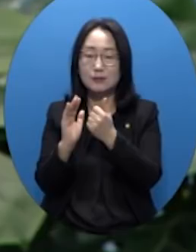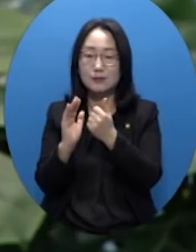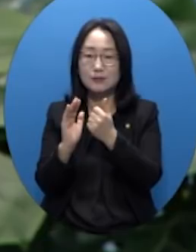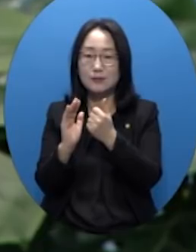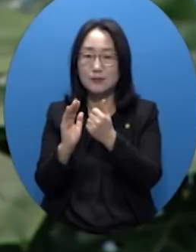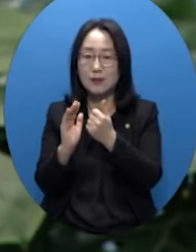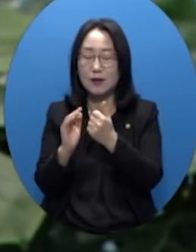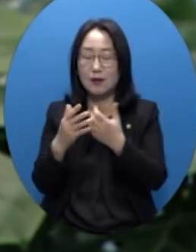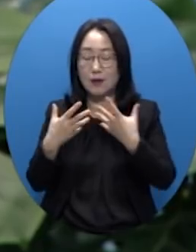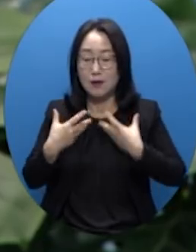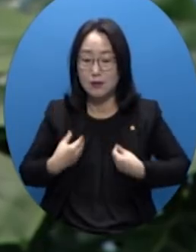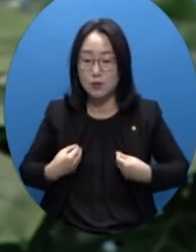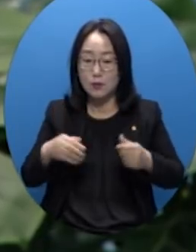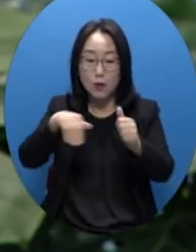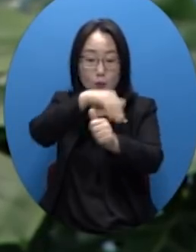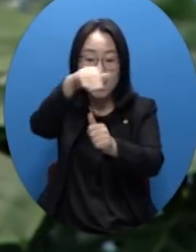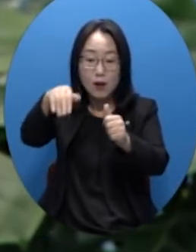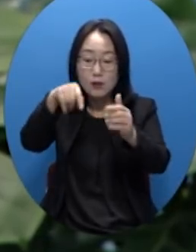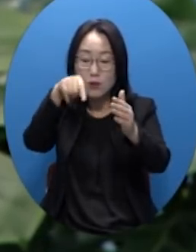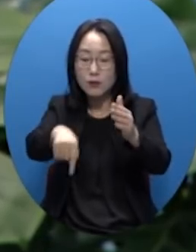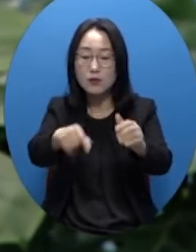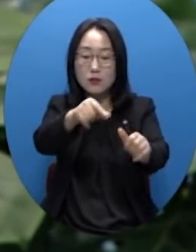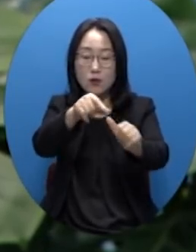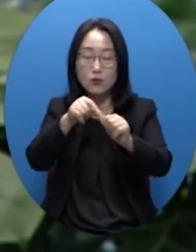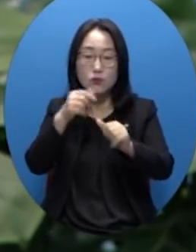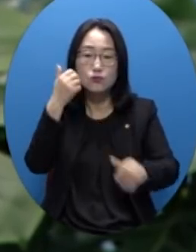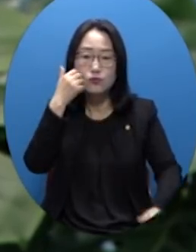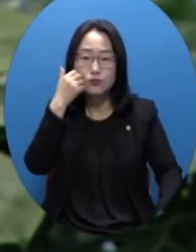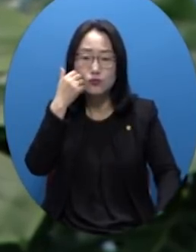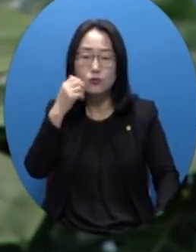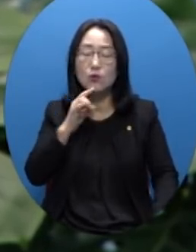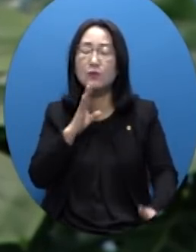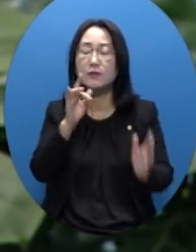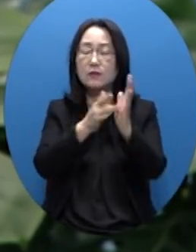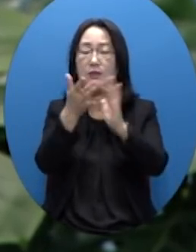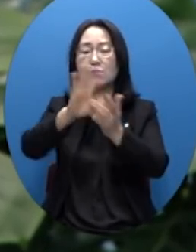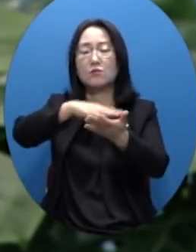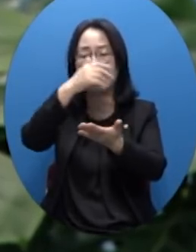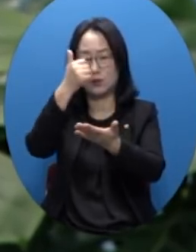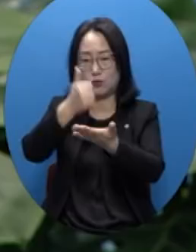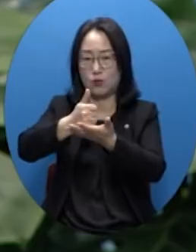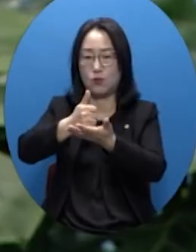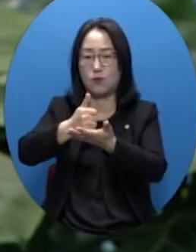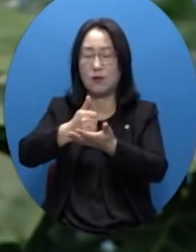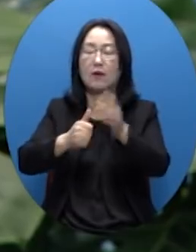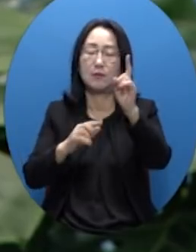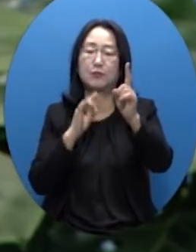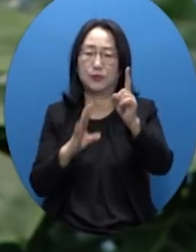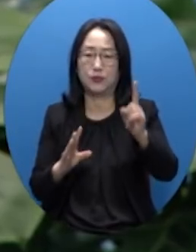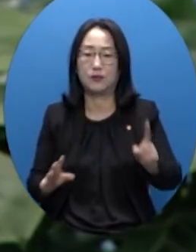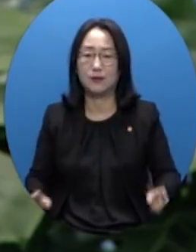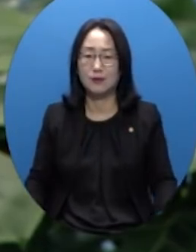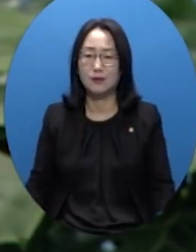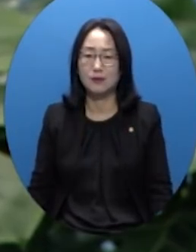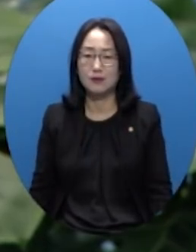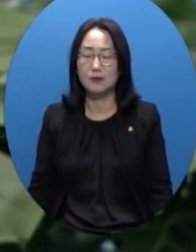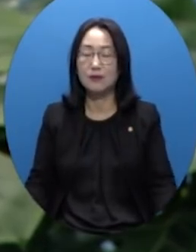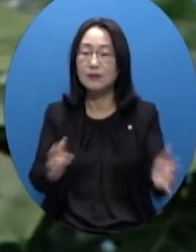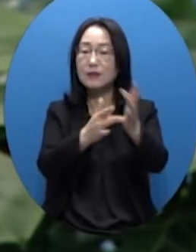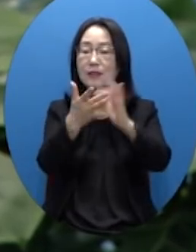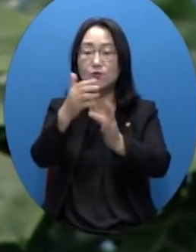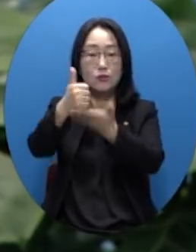우릴 이 절망의 상에서 건져 직분은 오직 우리의 구세주 예수 그리스도 한 번 밖에 없습니다